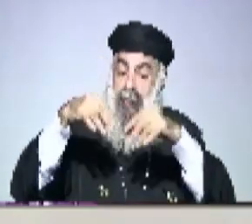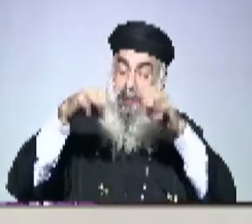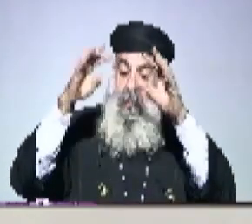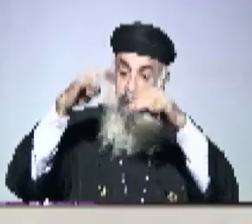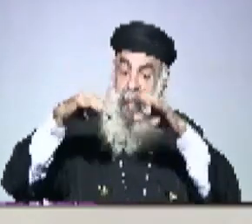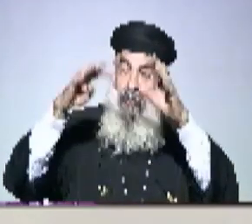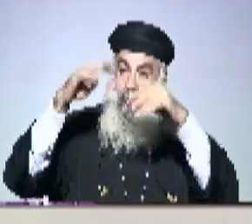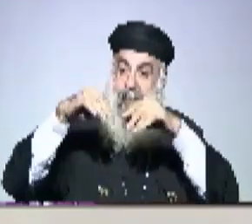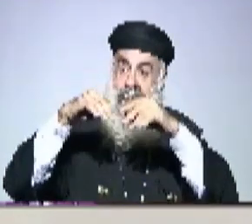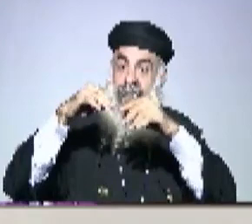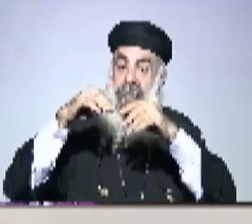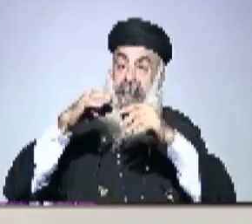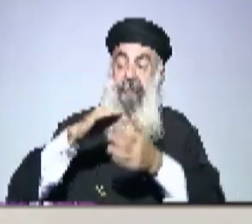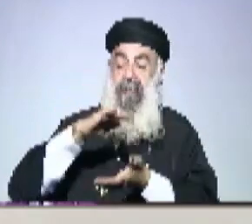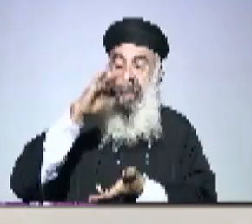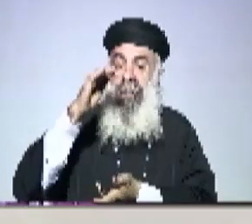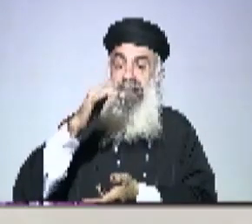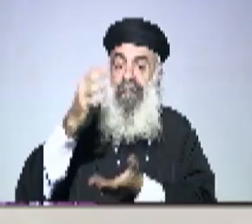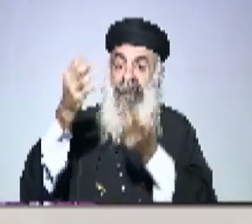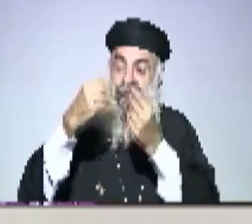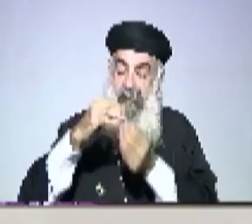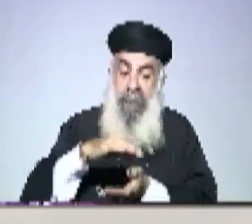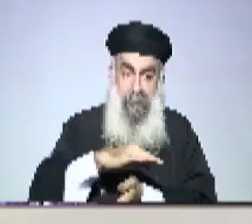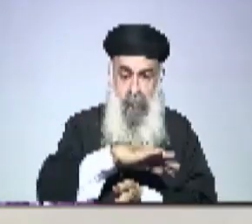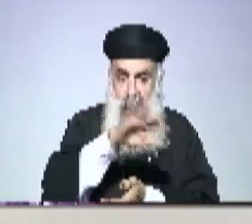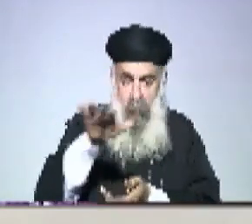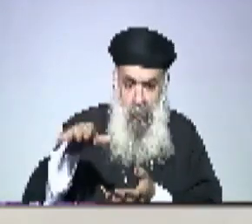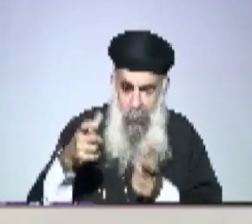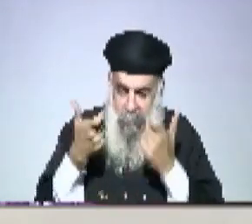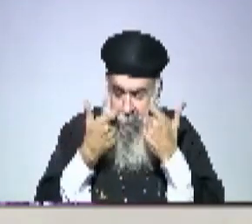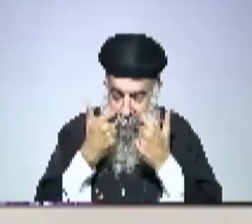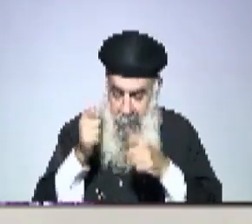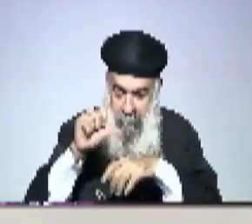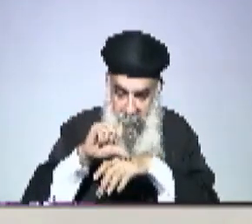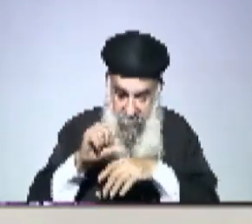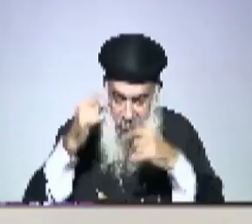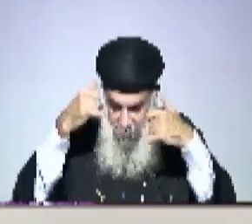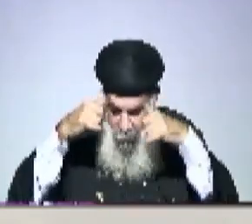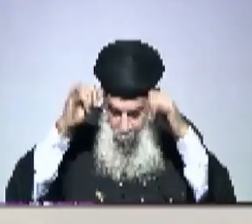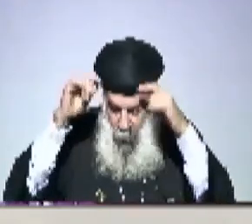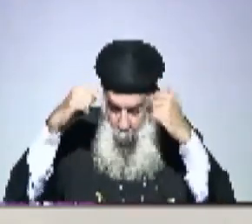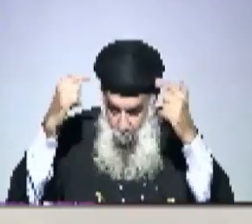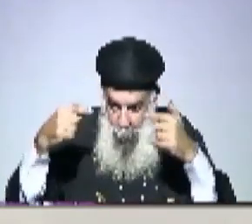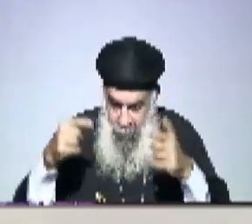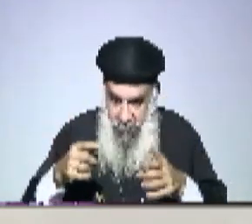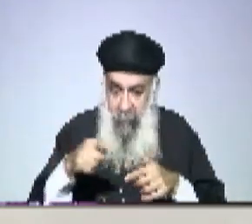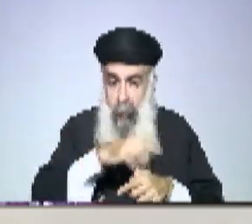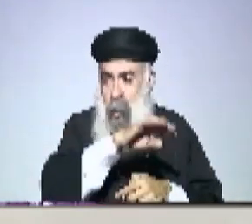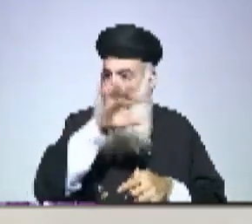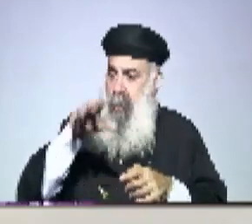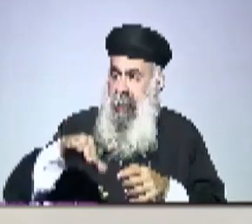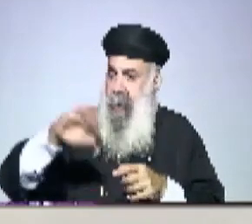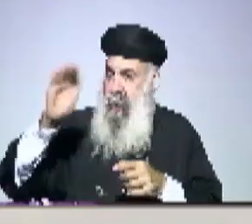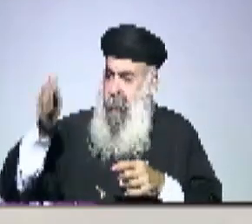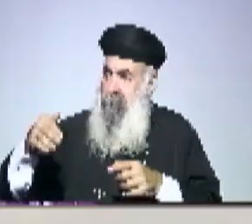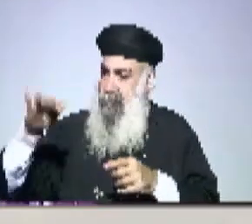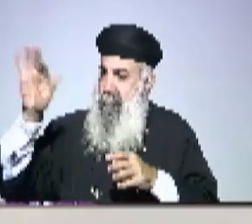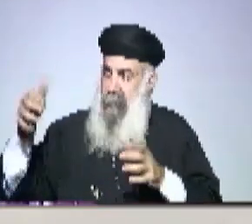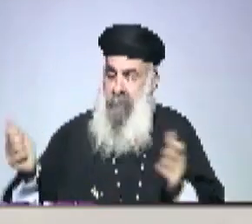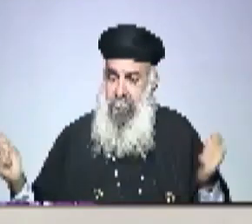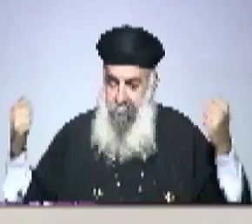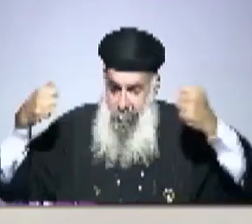تقطر مراعي البريه وتتنطط الاكام بالبهجه تتنطق يعني